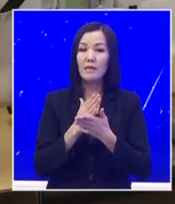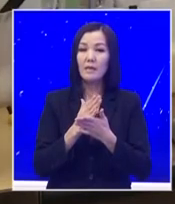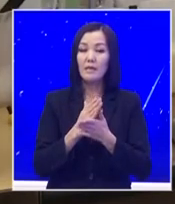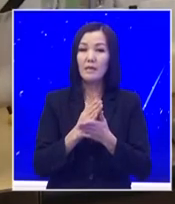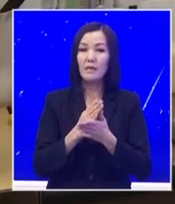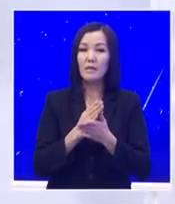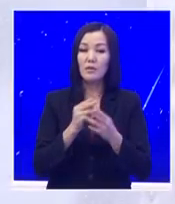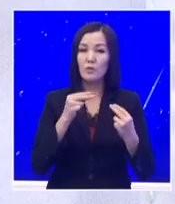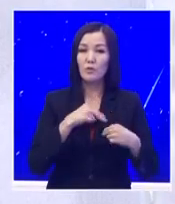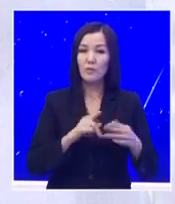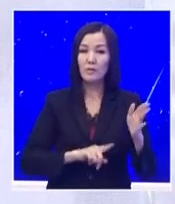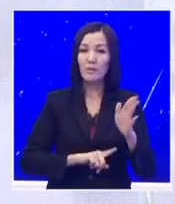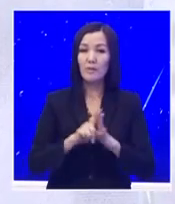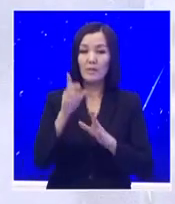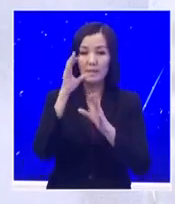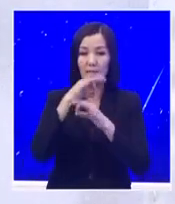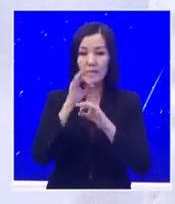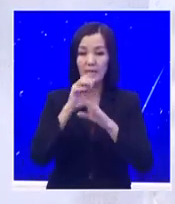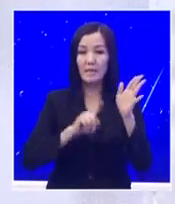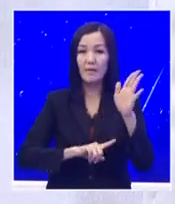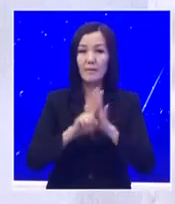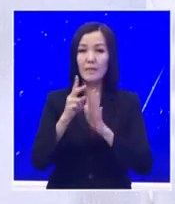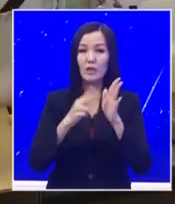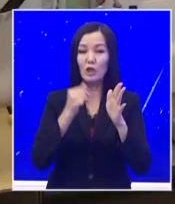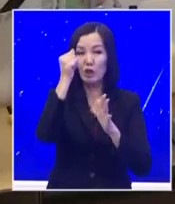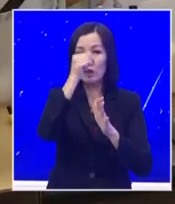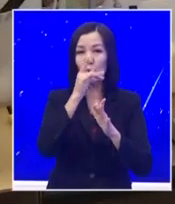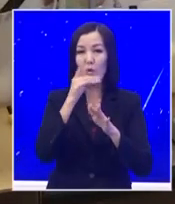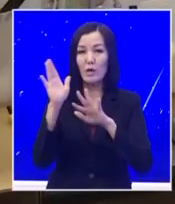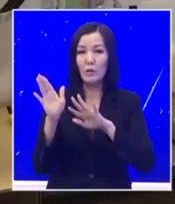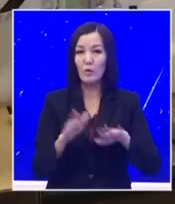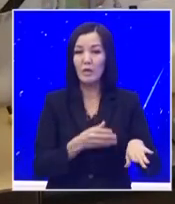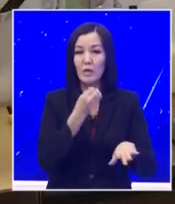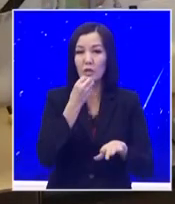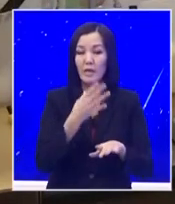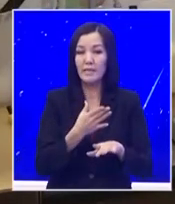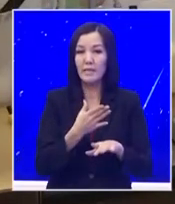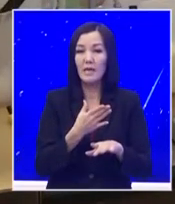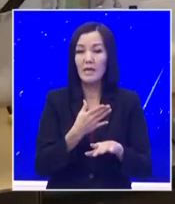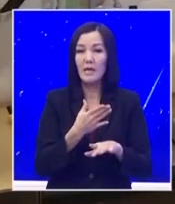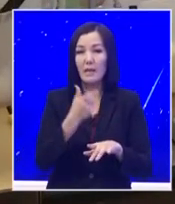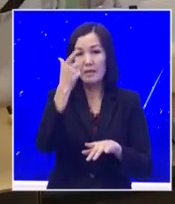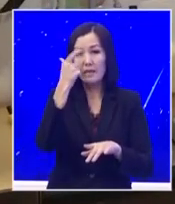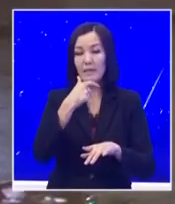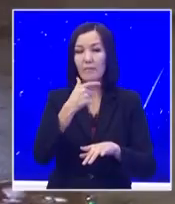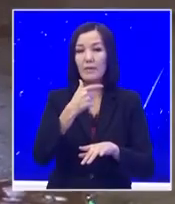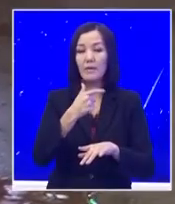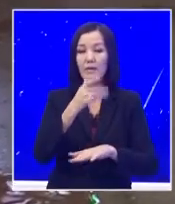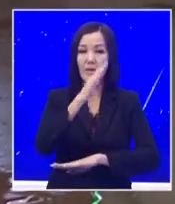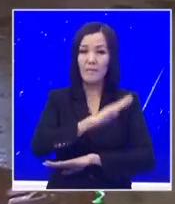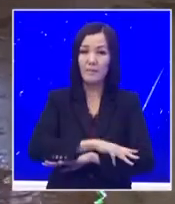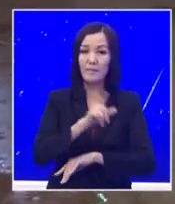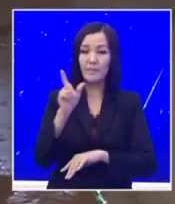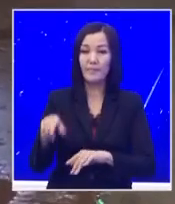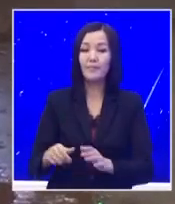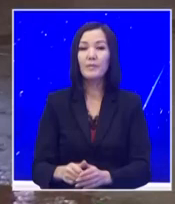осы зертханада істегеніне бері 7 жыл уақыт болды. Жақсы жақтармен ғана Амина көзге түсіп, қазір білікті маман. Бойжеткен